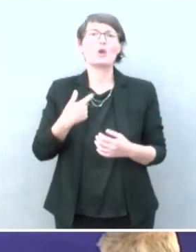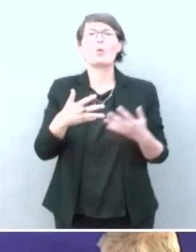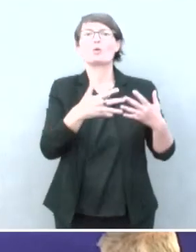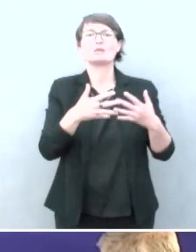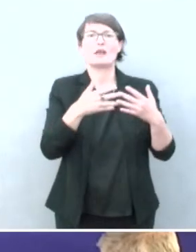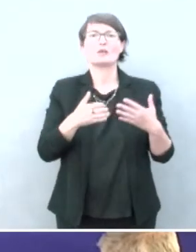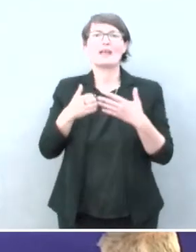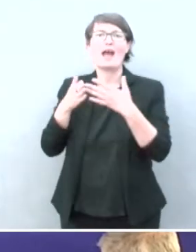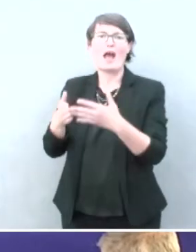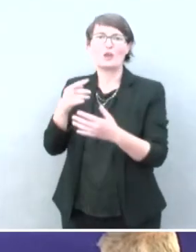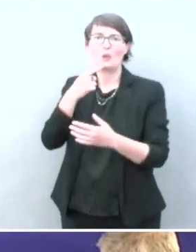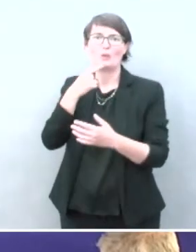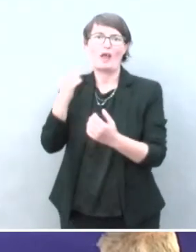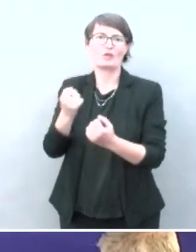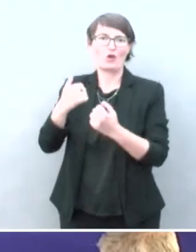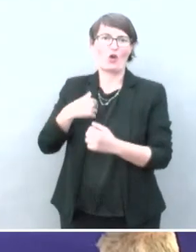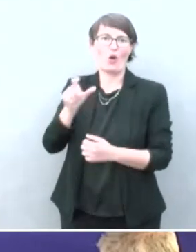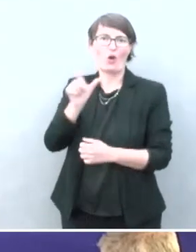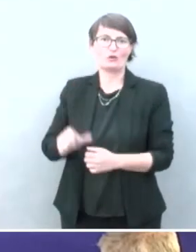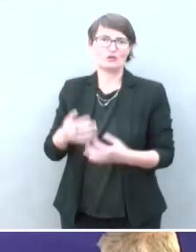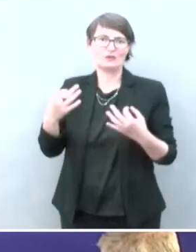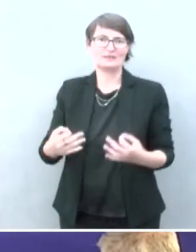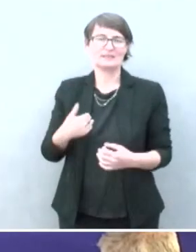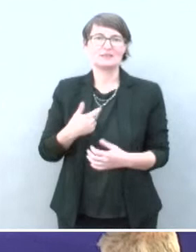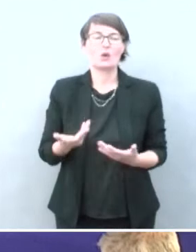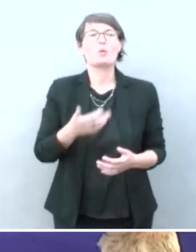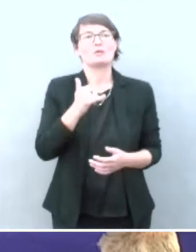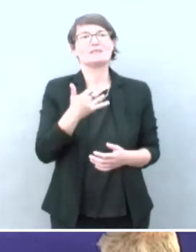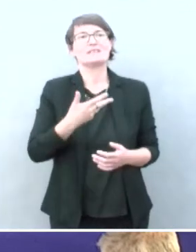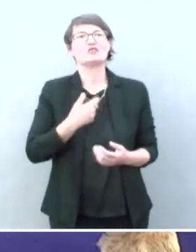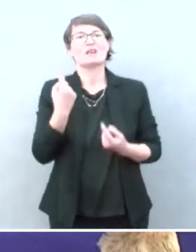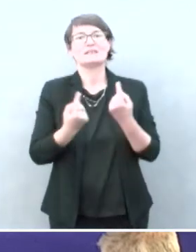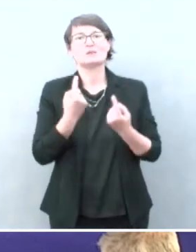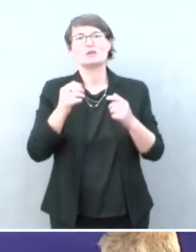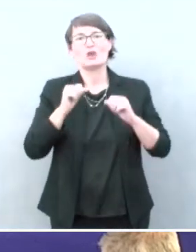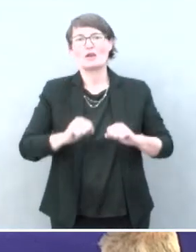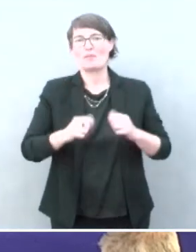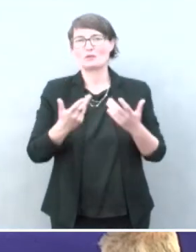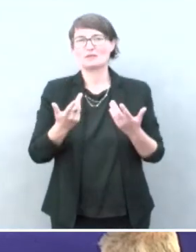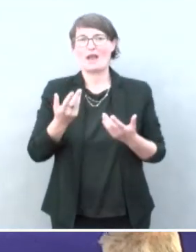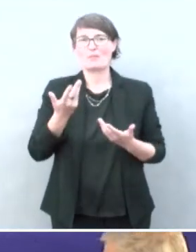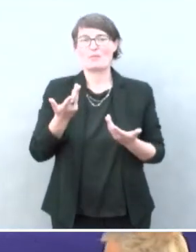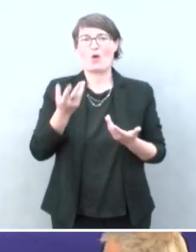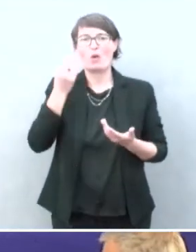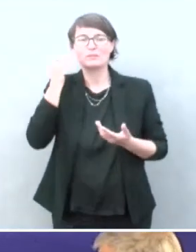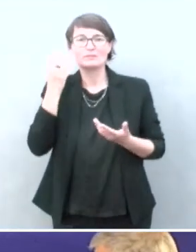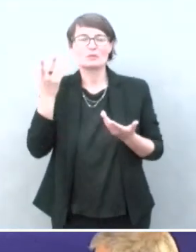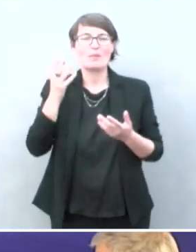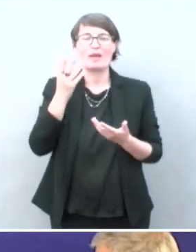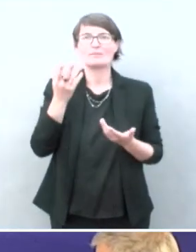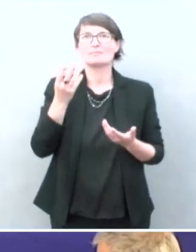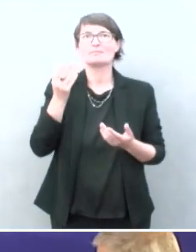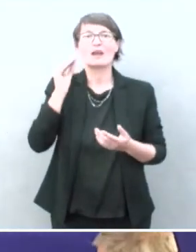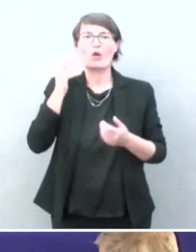delle piccole misure che possiamo prendere noi con accorgimenti, ad esempio quelle aziende che magari si dedicano esattamente alla contraffazione al